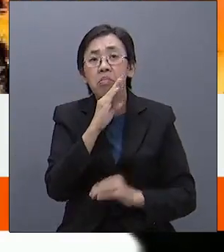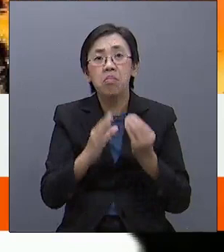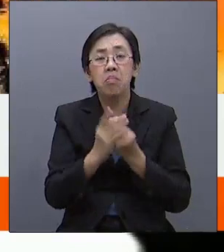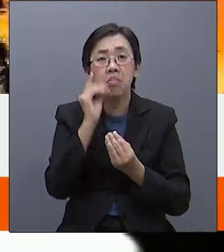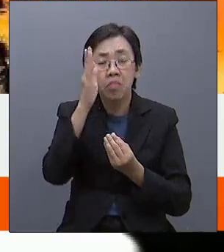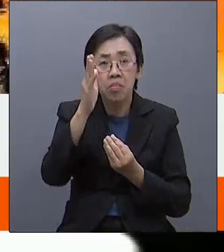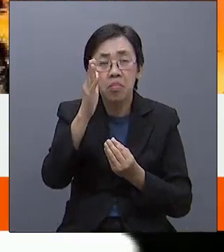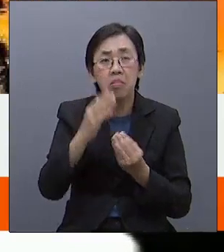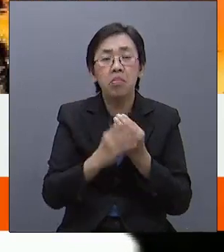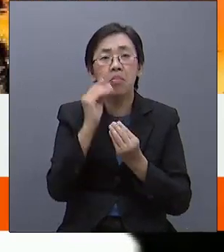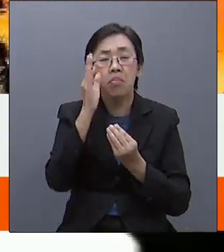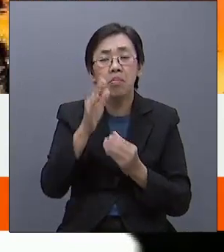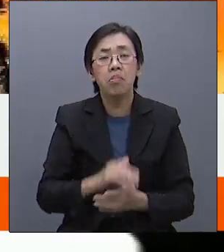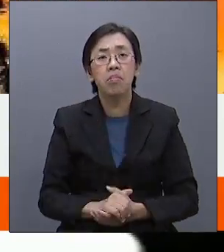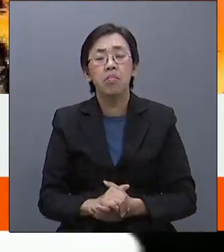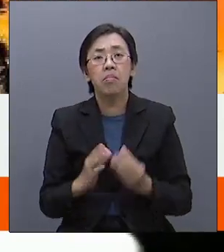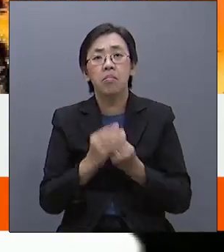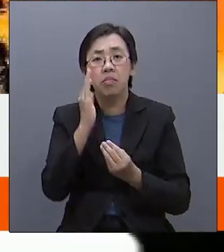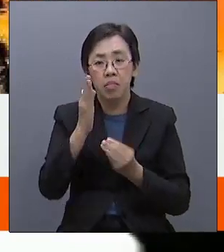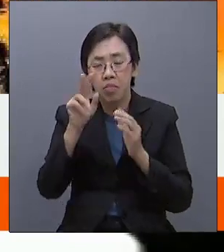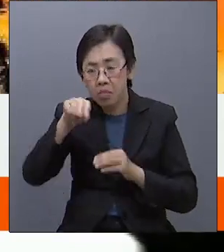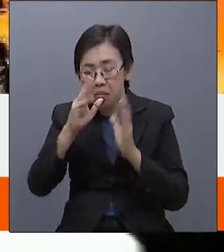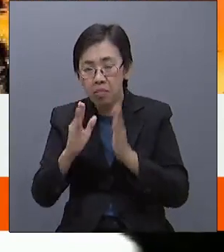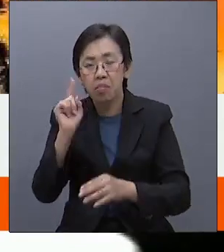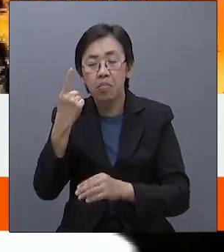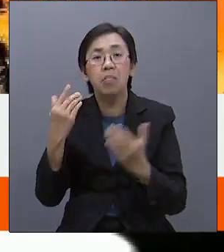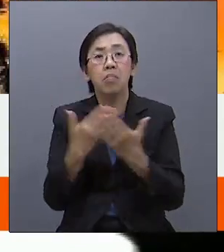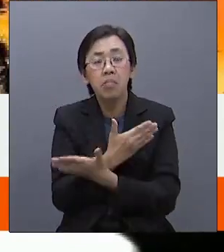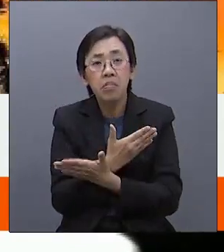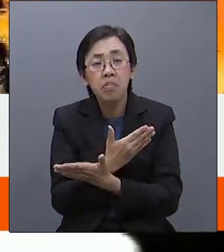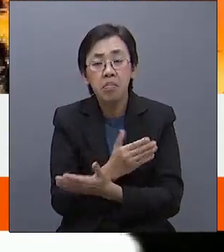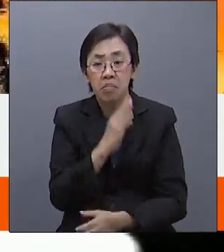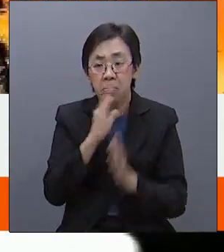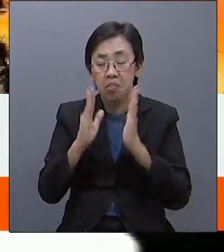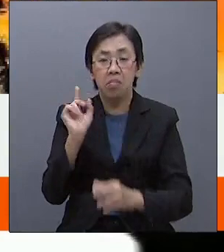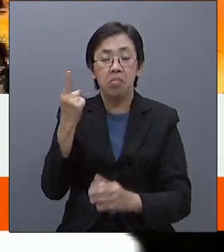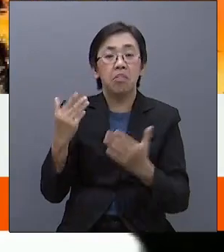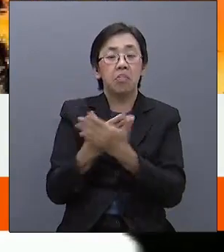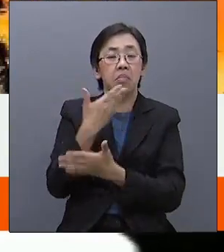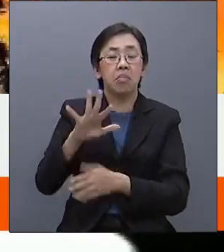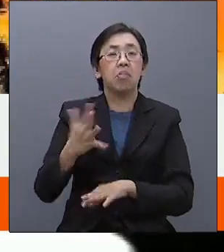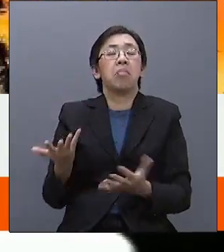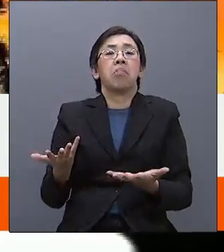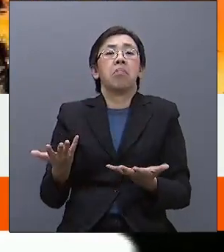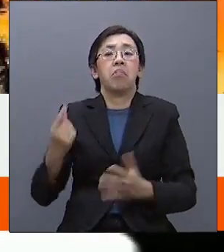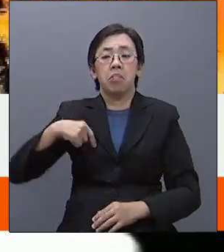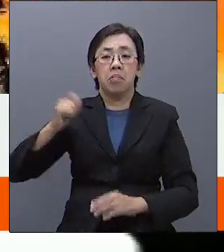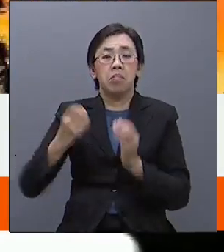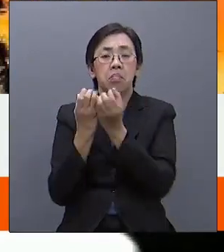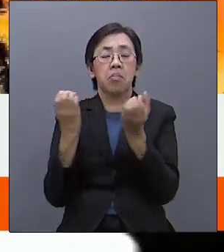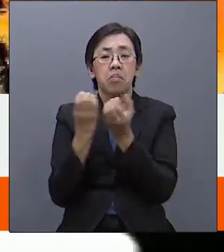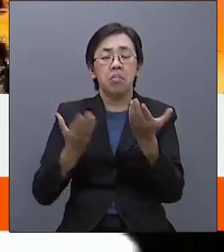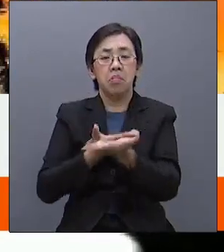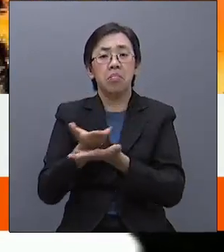านไปตั้งหลักไปหาคนใหม่มาแทนนะครับแล้วก็ไปได้คนใหม่มาซะอีกเนี่ยแต่ขณะที่ศาลนูนวินิจฉัยว่